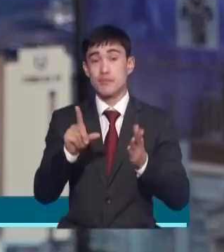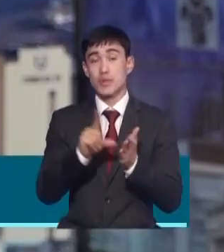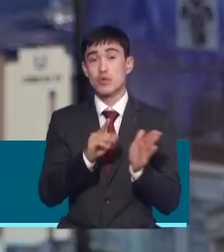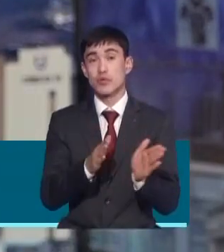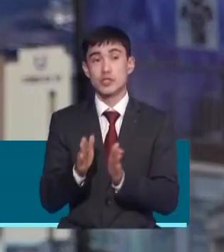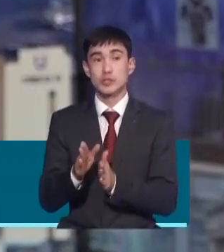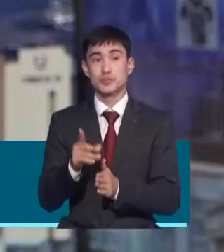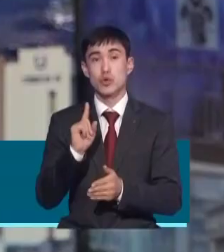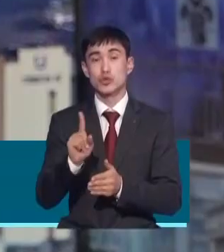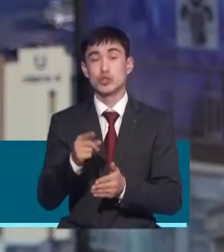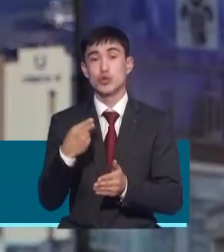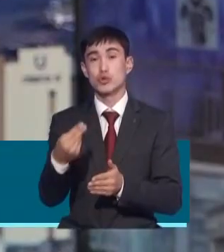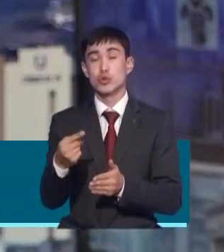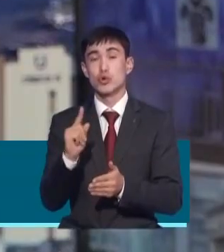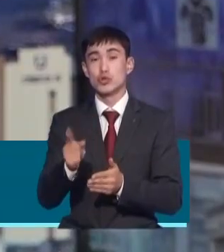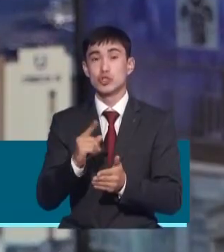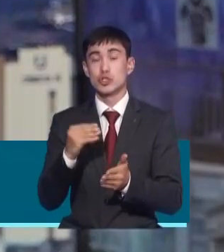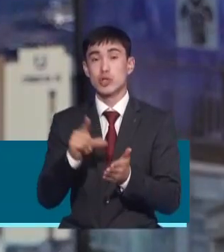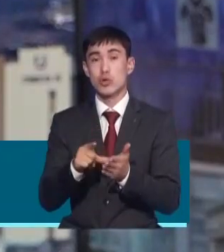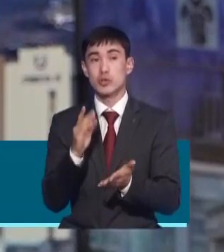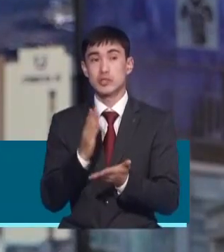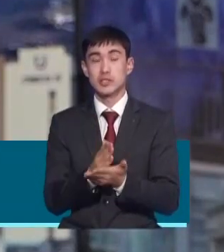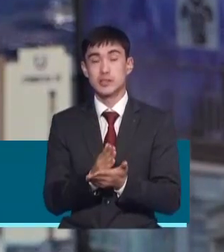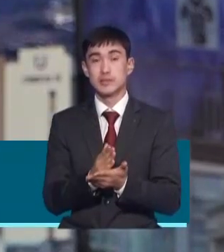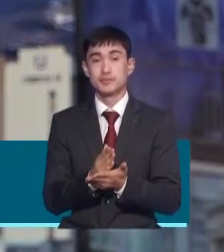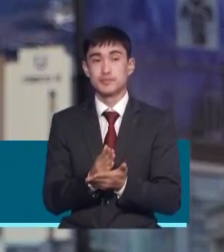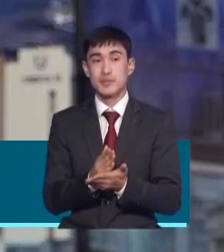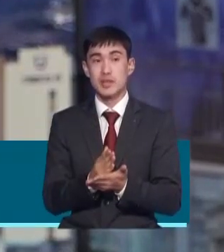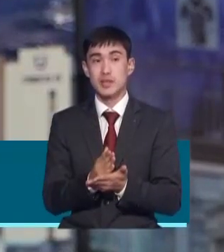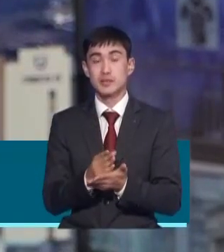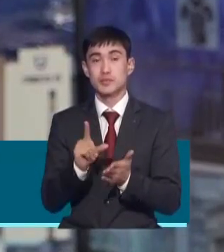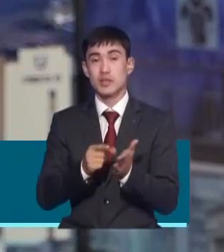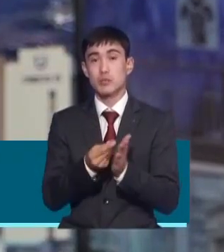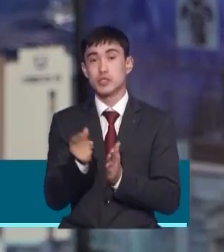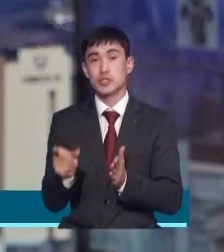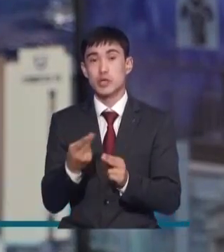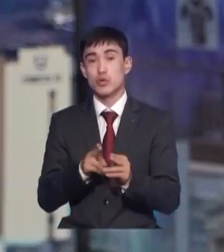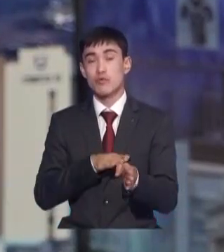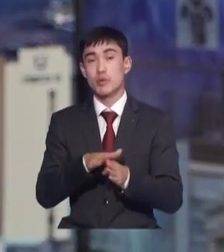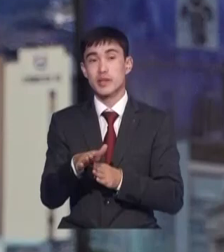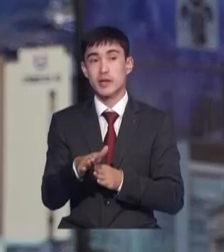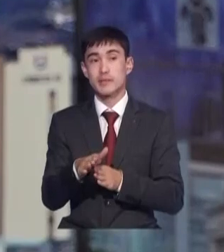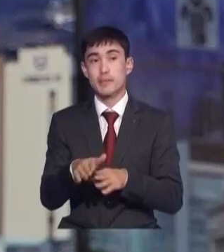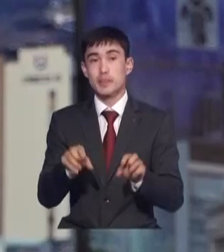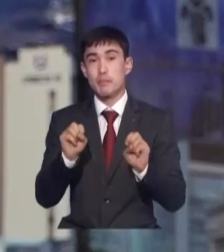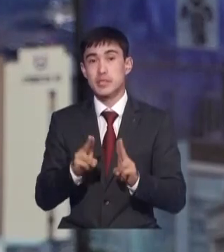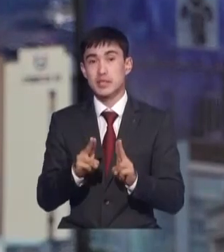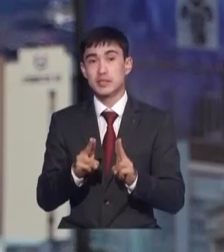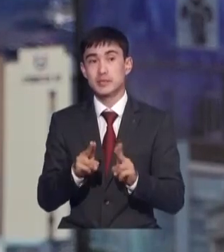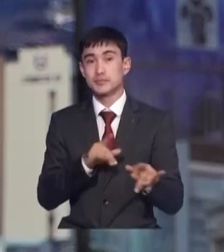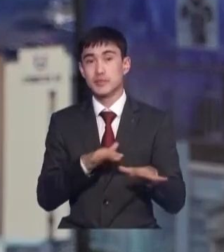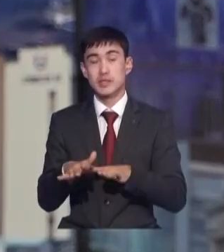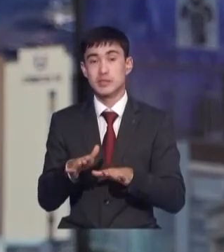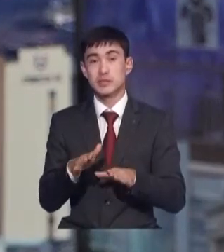режим розничного налога предусмотрен для налогоплательщиков, которые осуществляют определенные виды